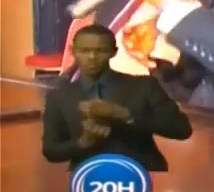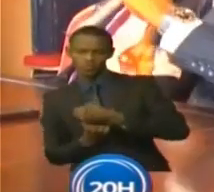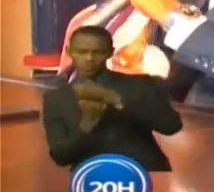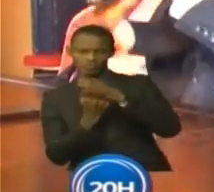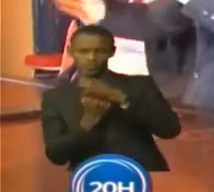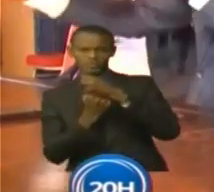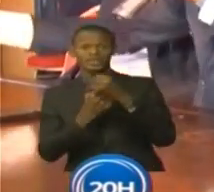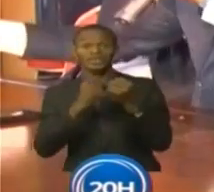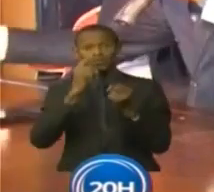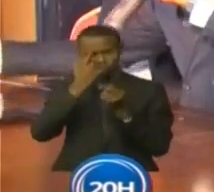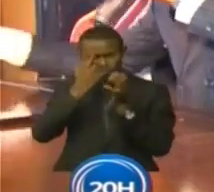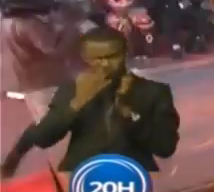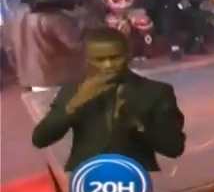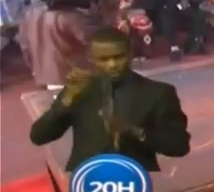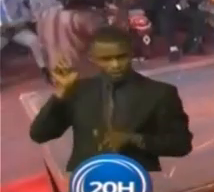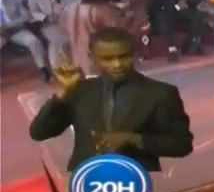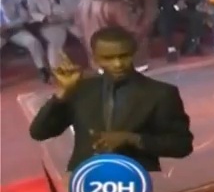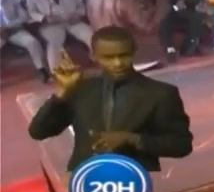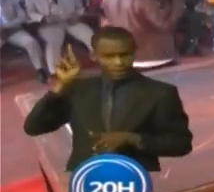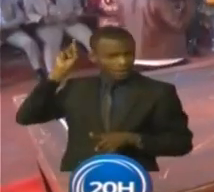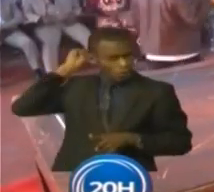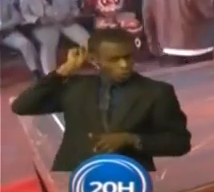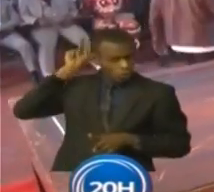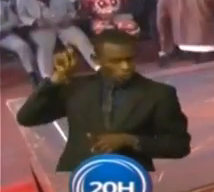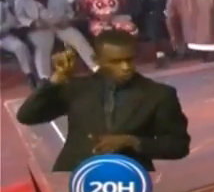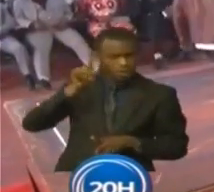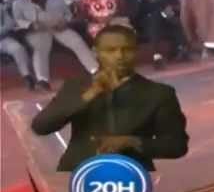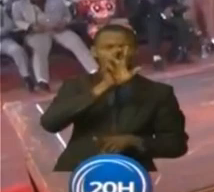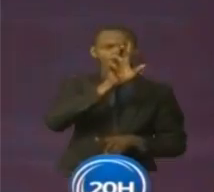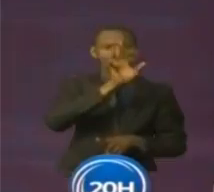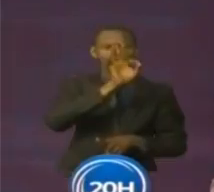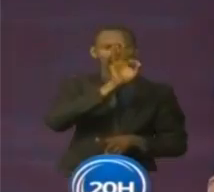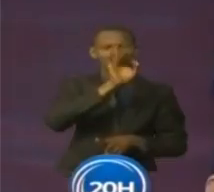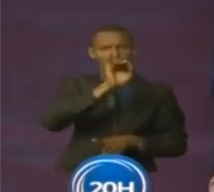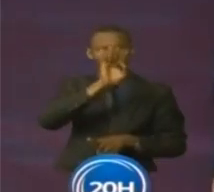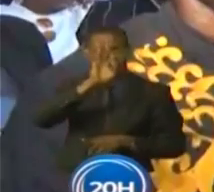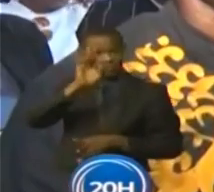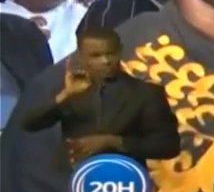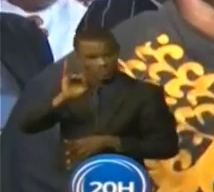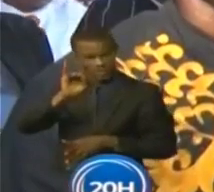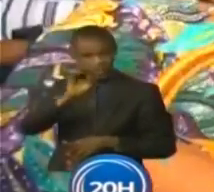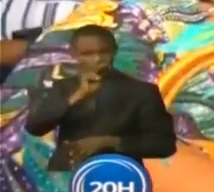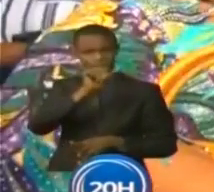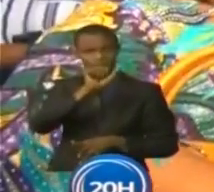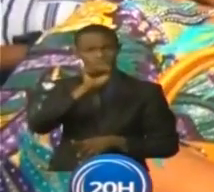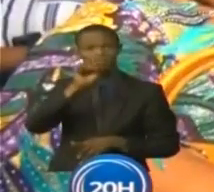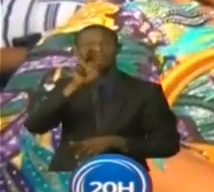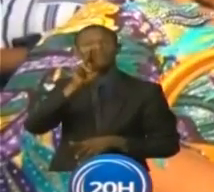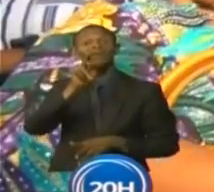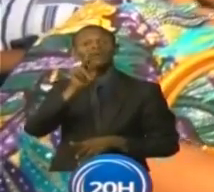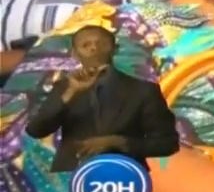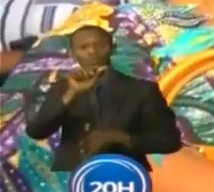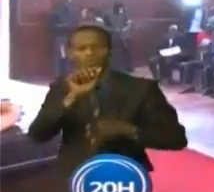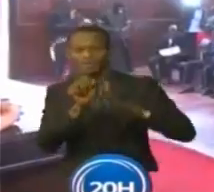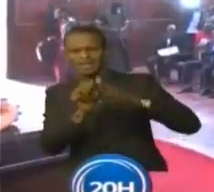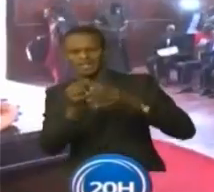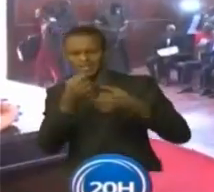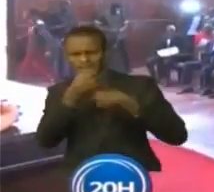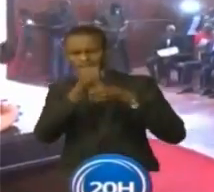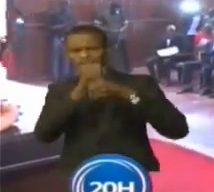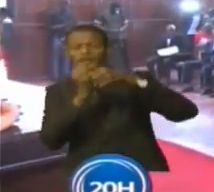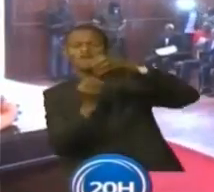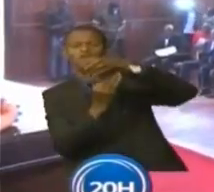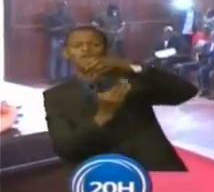les candidats députés nationaux, provinciaux et communaux, ville de Kinshasa. Objectif, peaufiner les stratégies en vue de la toute prochaine sortie